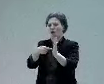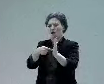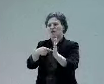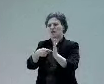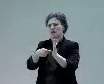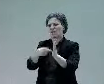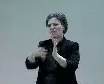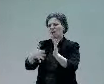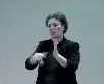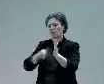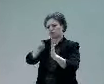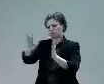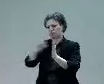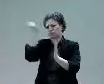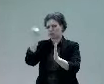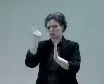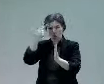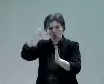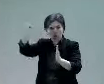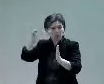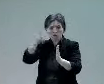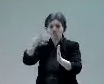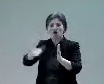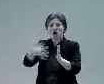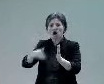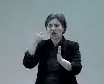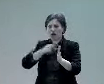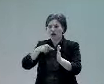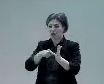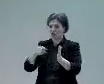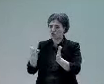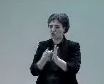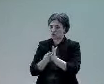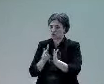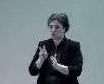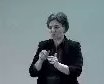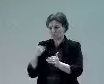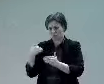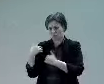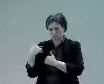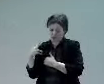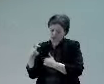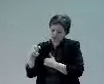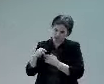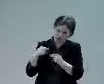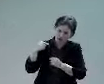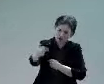terrificante. Non è un'utopia, è già realtà e sarà la responsabilità che abbiamo nei prossimi 20 anni. Grazie.